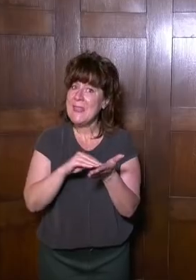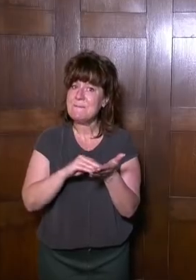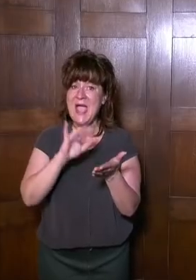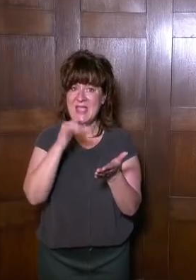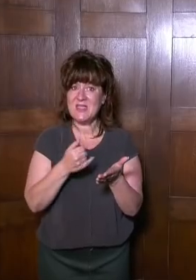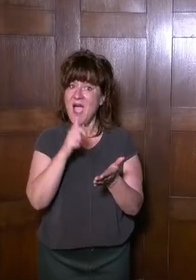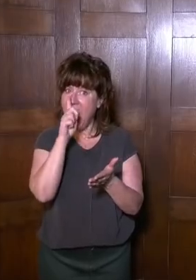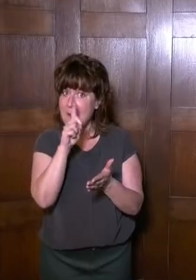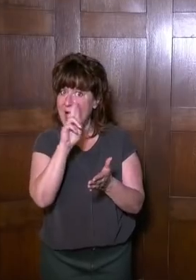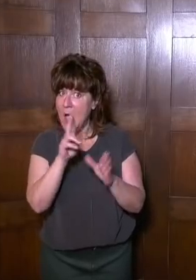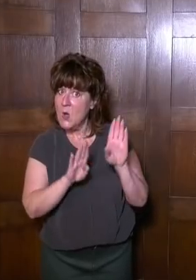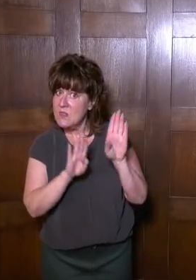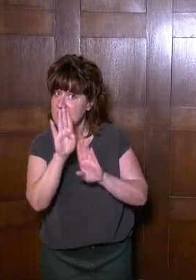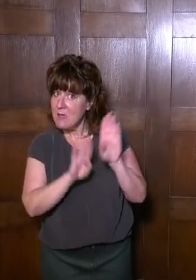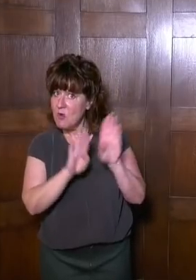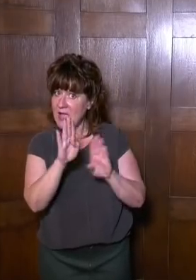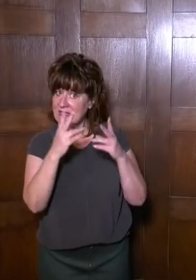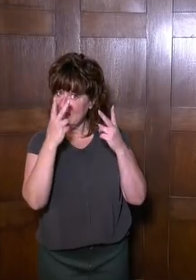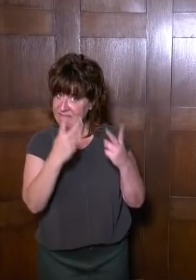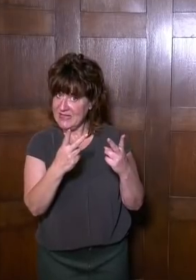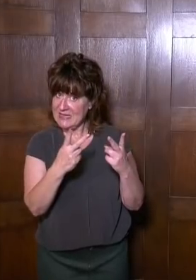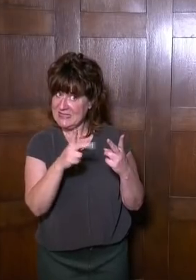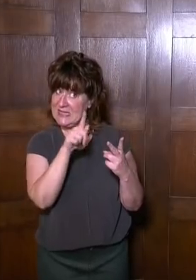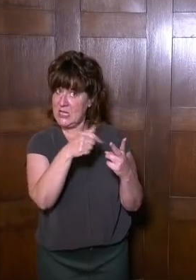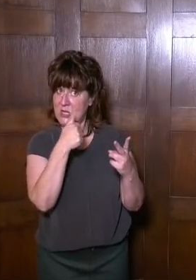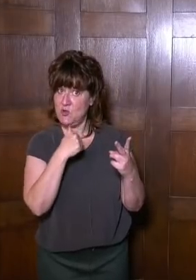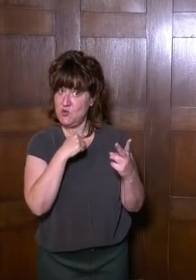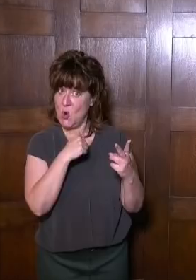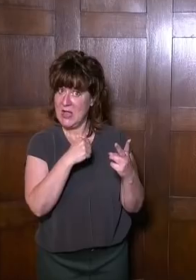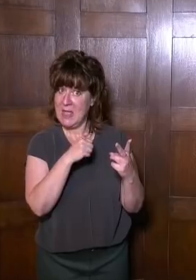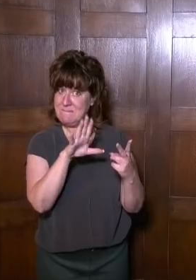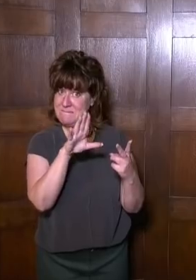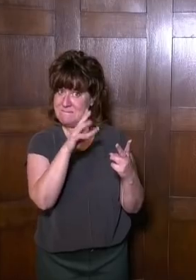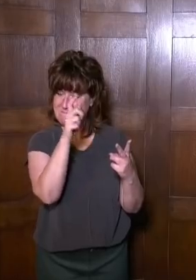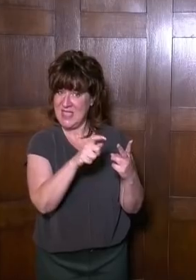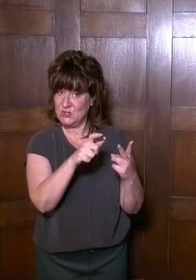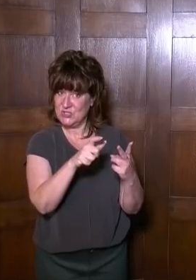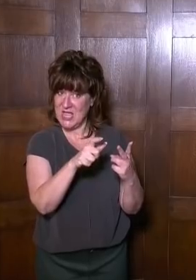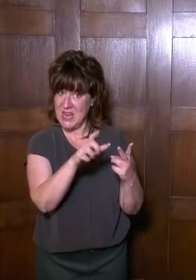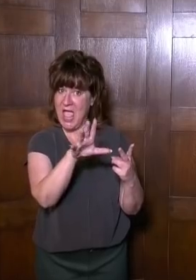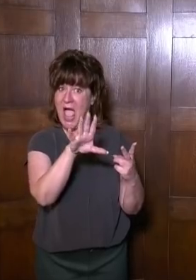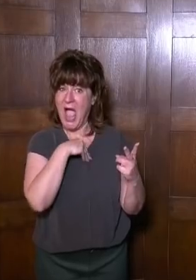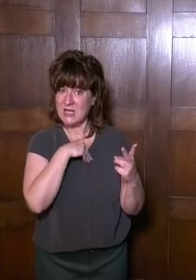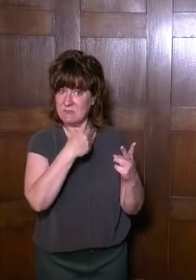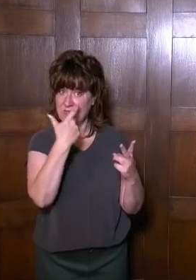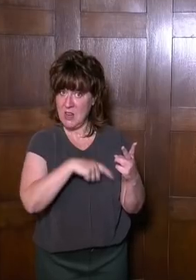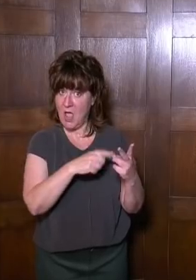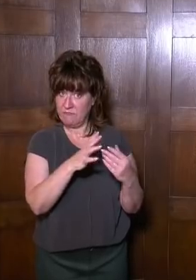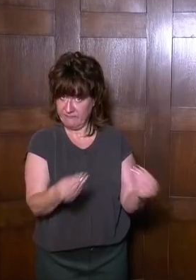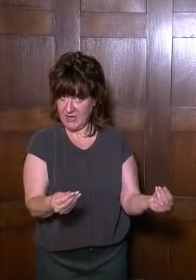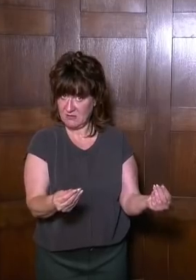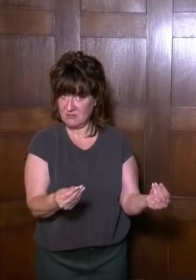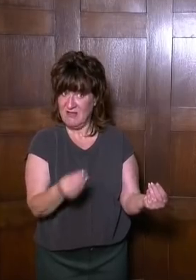auch demokratietheoretisch wichtig, dass wir die Akzeptanz dieser Gruppe nicht verlieren, wenn wir zum Beispiel jetzt gerade den kompletten Kultur-